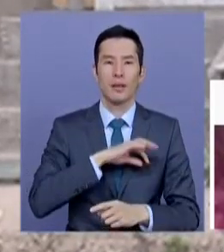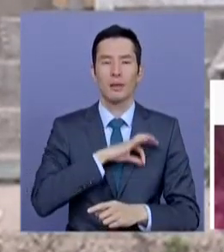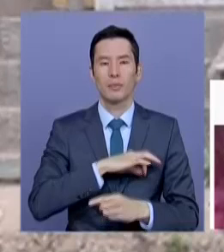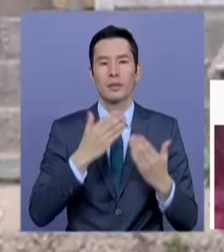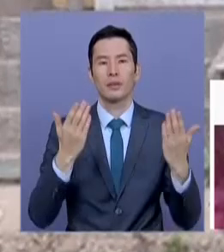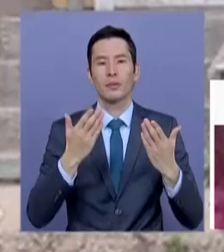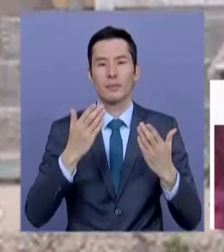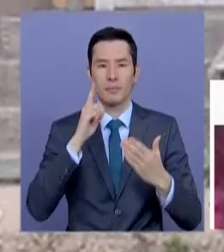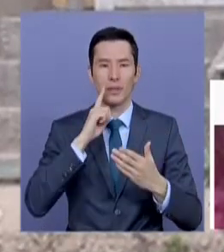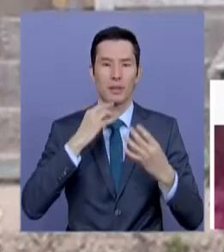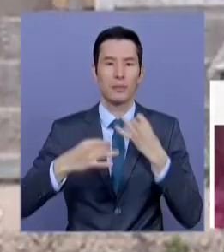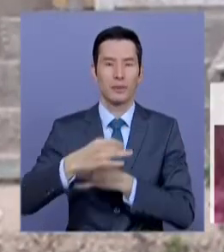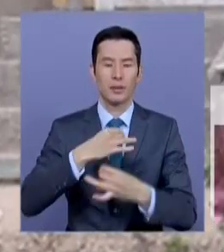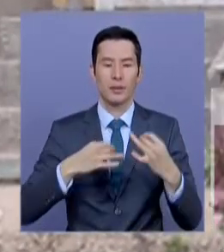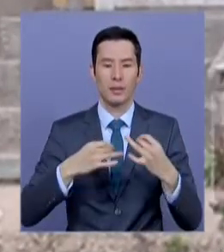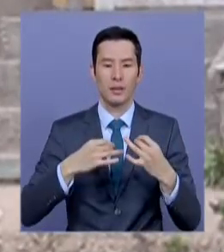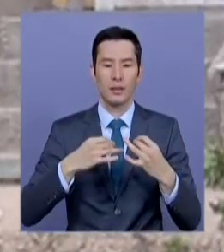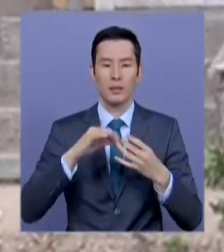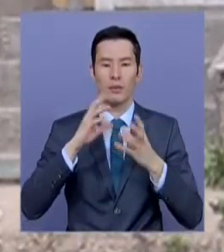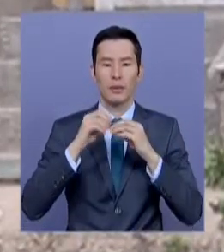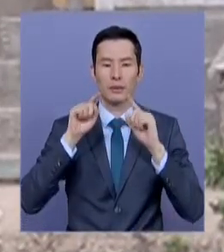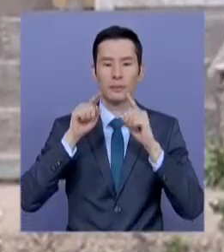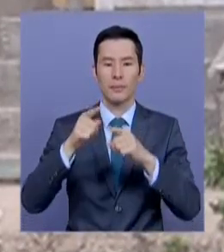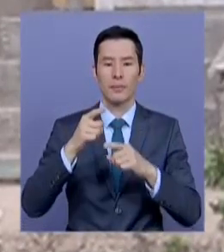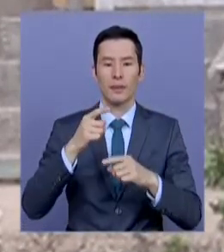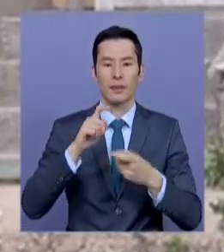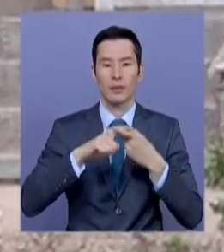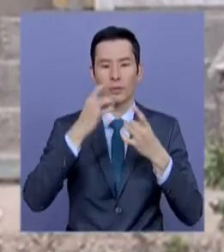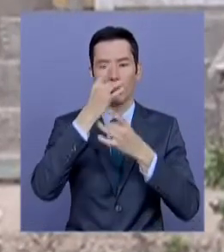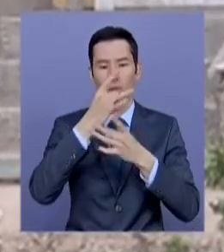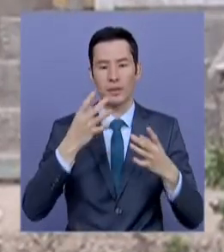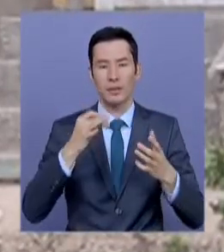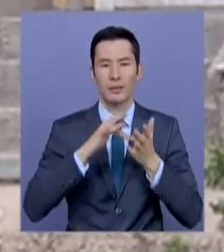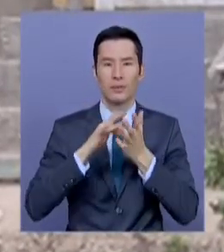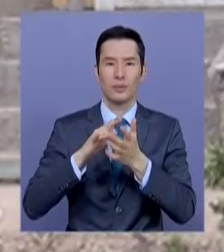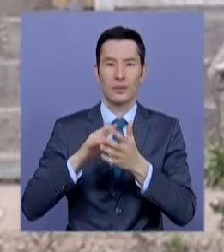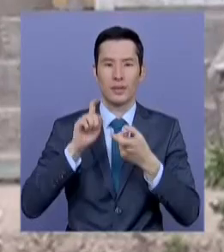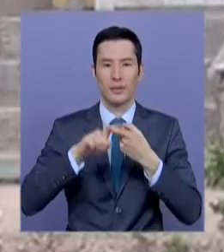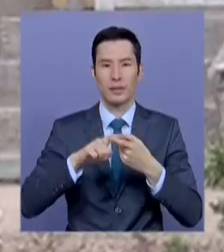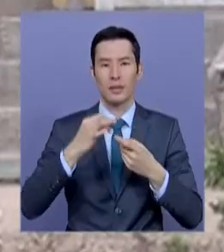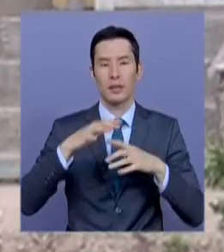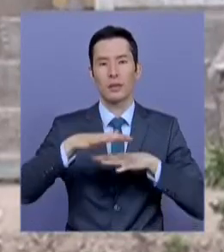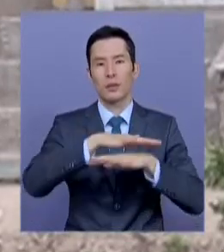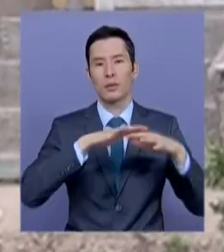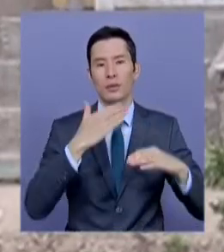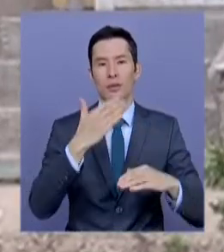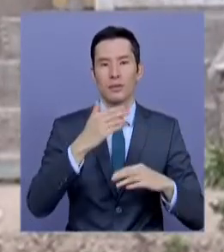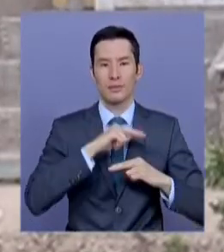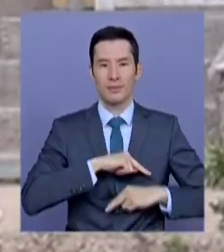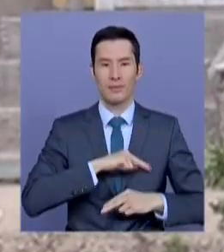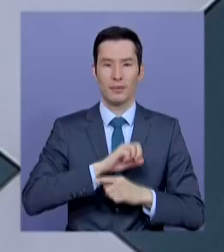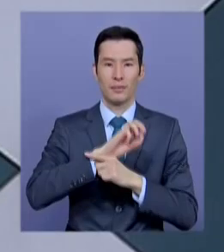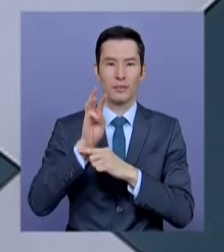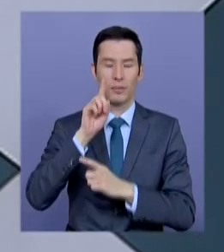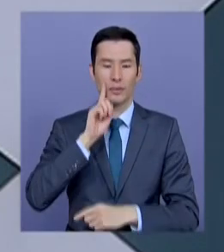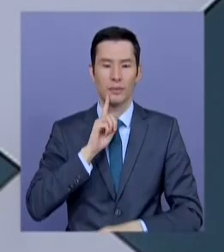мәселе талқылануда. Негізгі бағыты жалпы мәдениет және туризм саласында және халықтың игілігіне жұмыс жасау бағытында